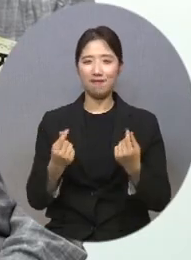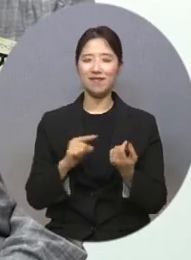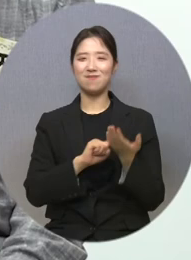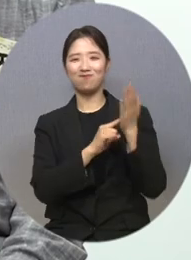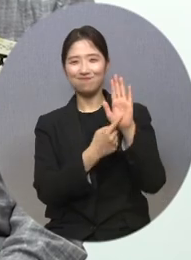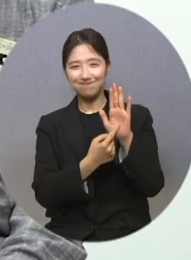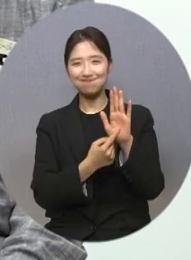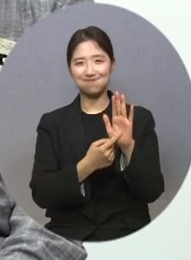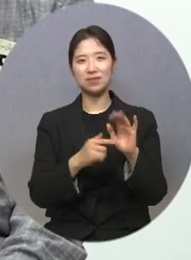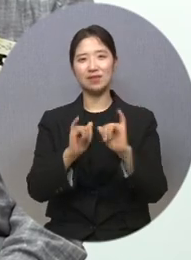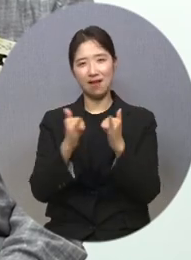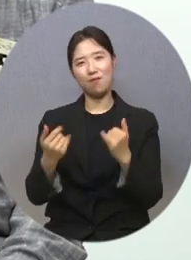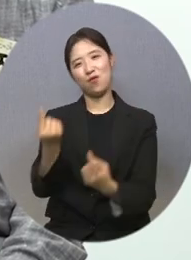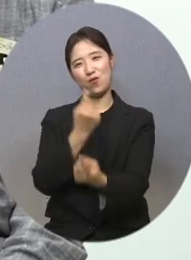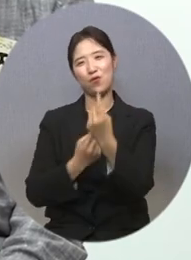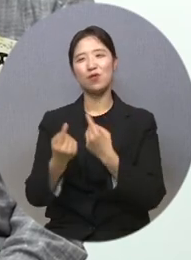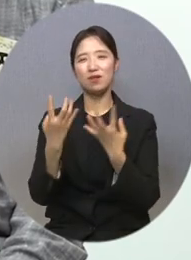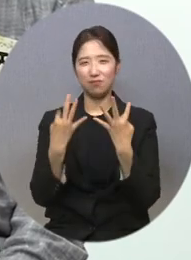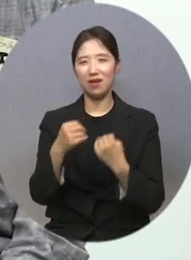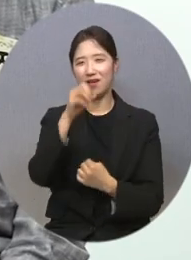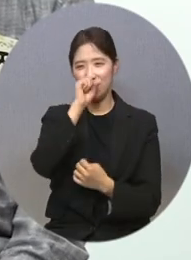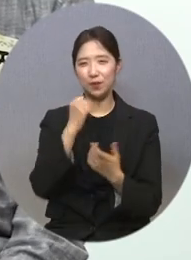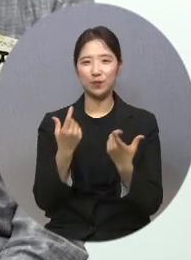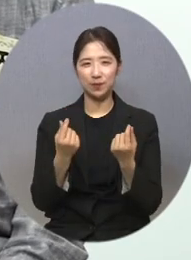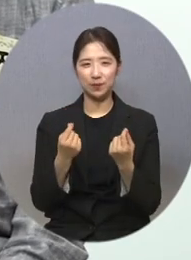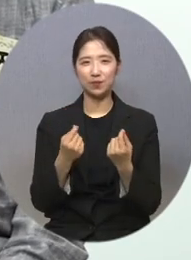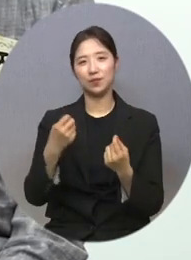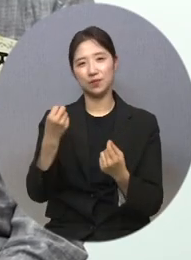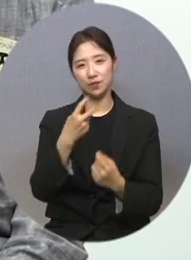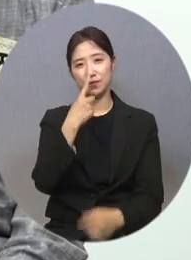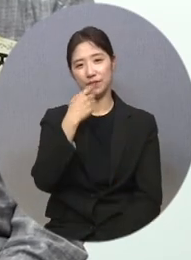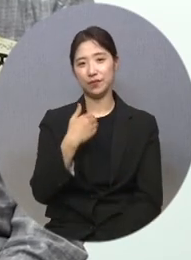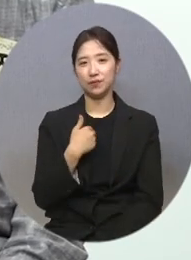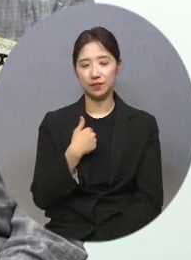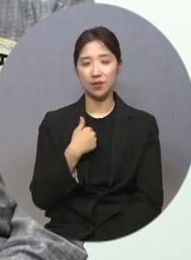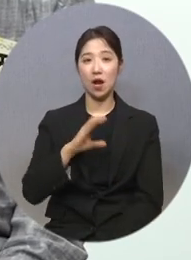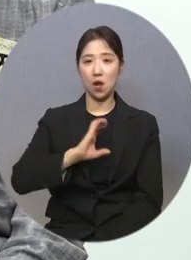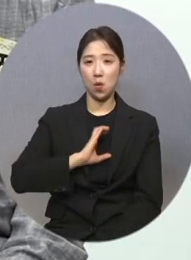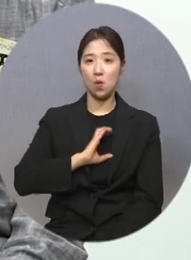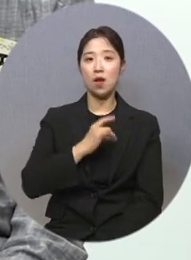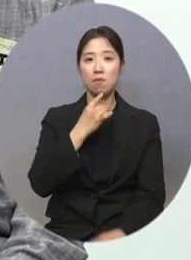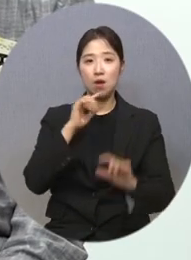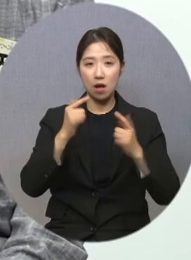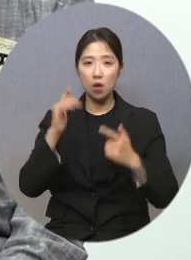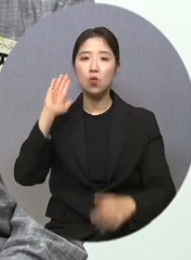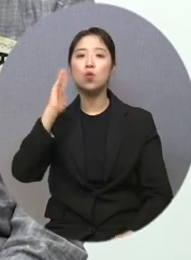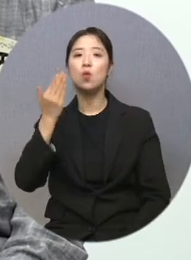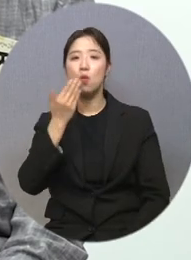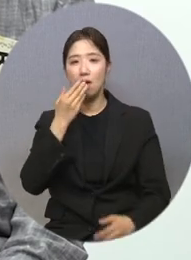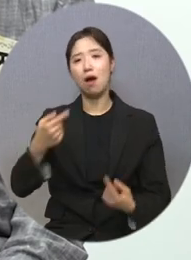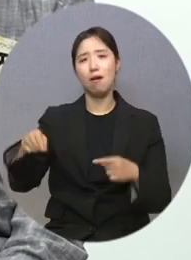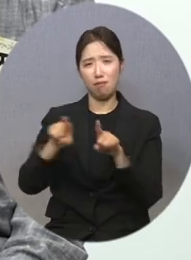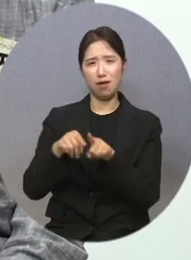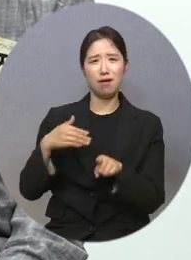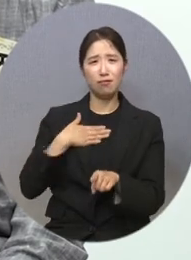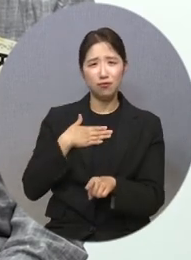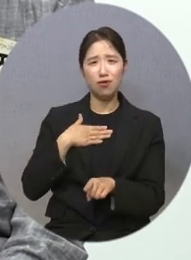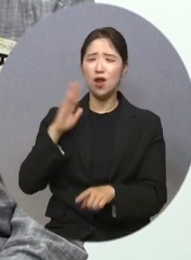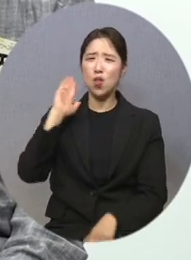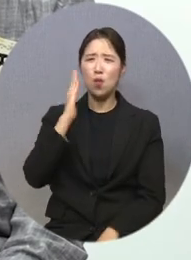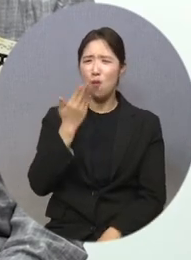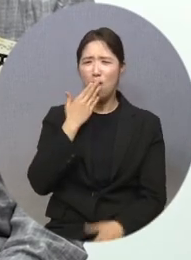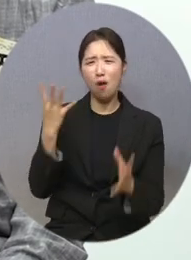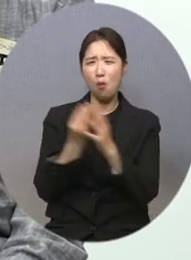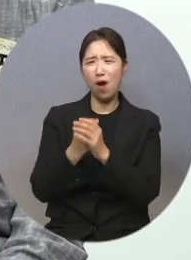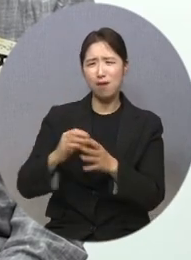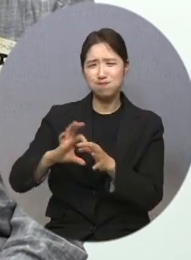분들이 좀 많이 오셨으면 좋겠고, 그래서 저희가 코다들뿐만 아니라 농인들과 함께, 저희는 사실 뗄래야